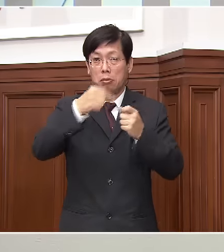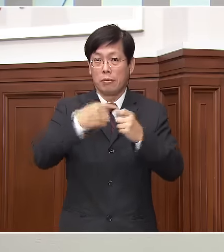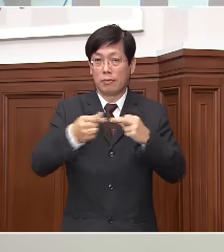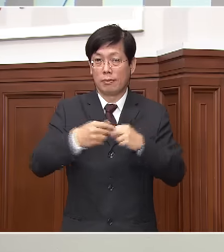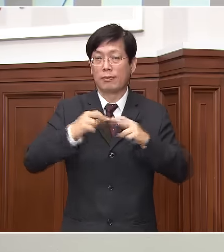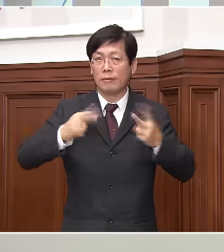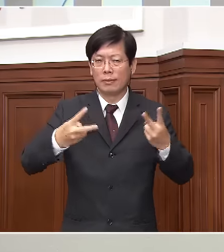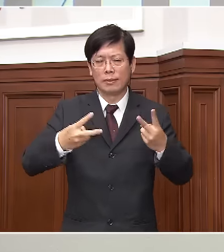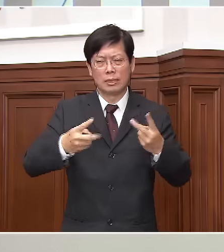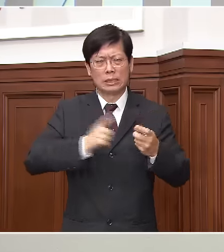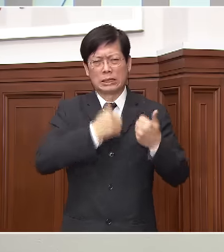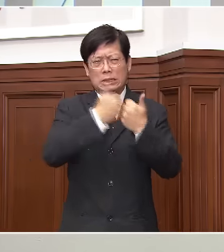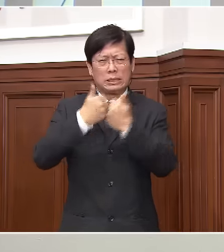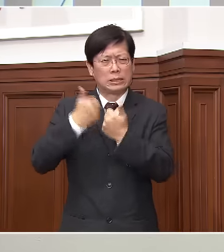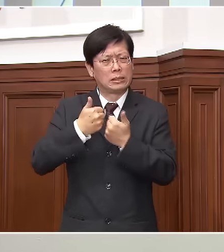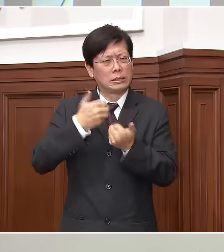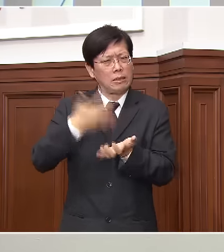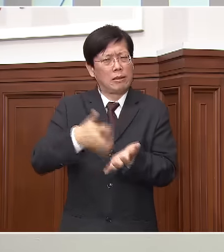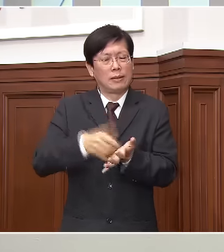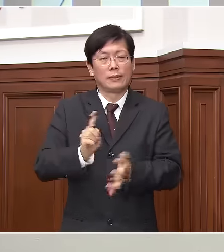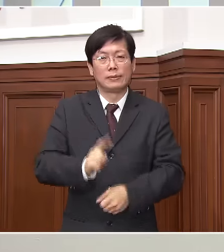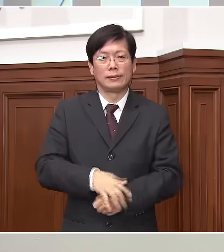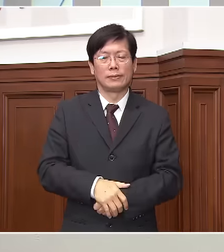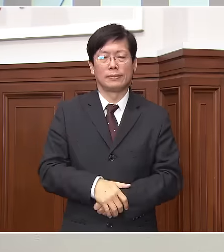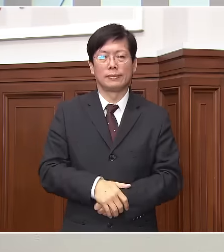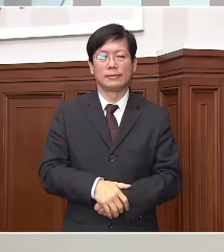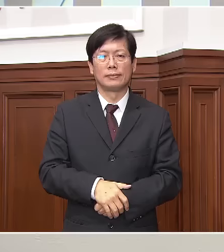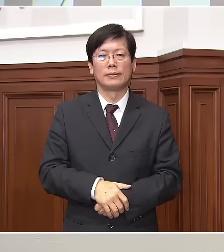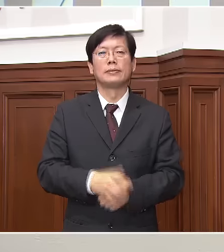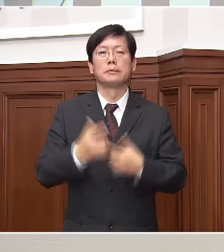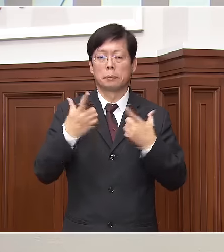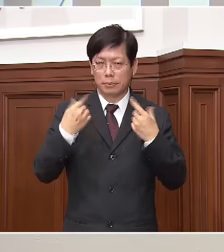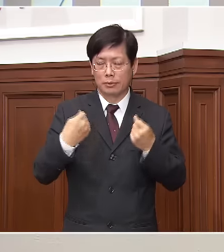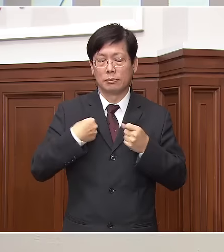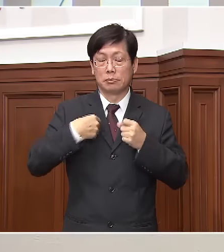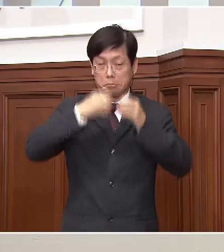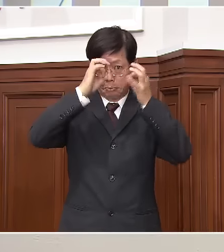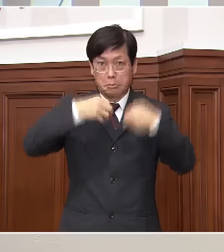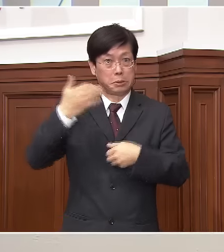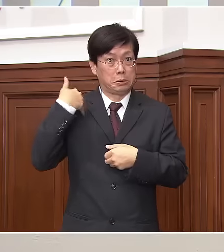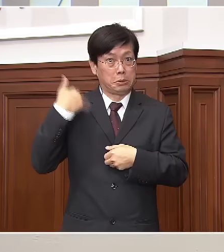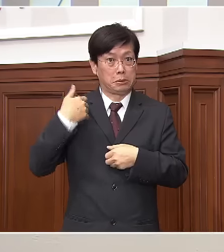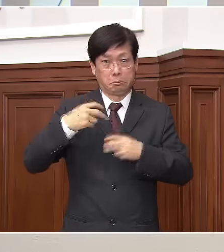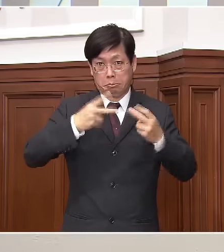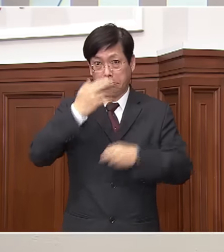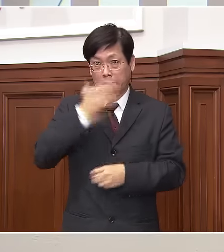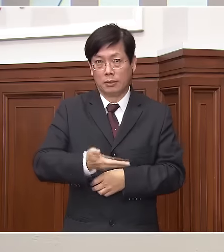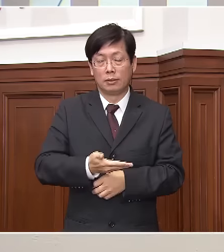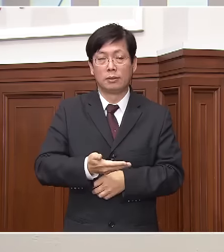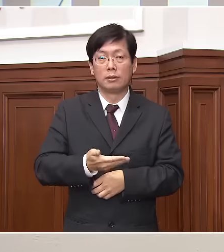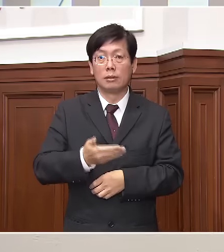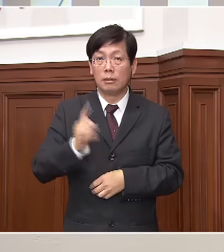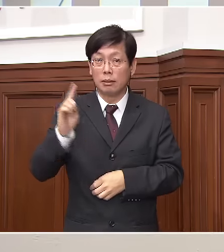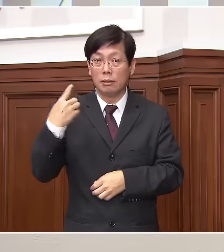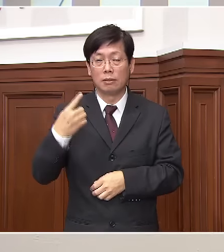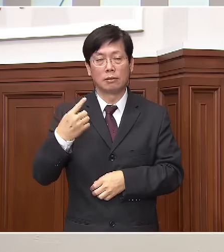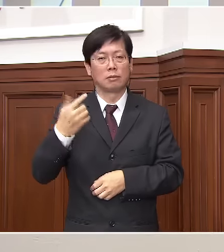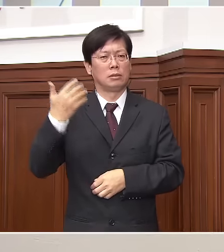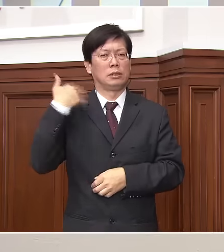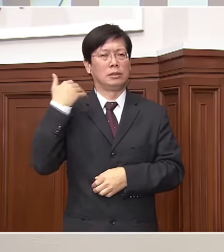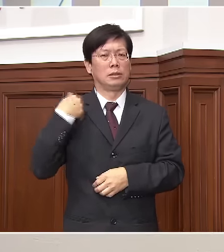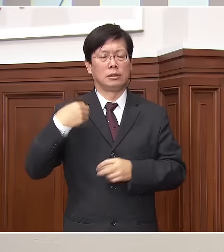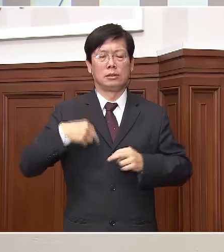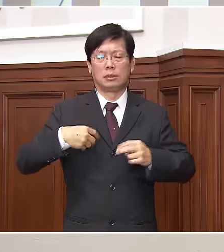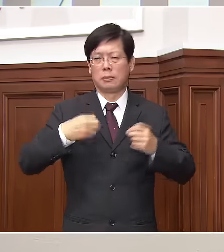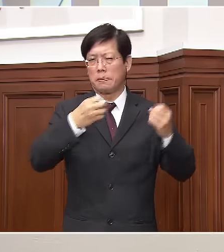度要开这么多的会？这是因为我们检讨了过去改革失败的原因。过去的改革缺乏社